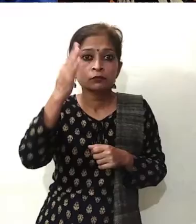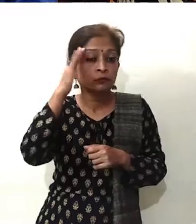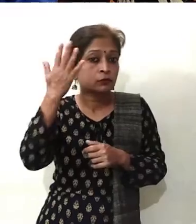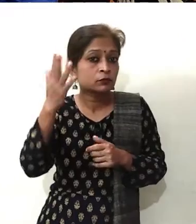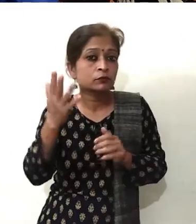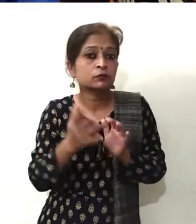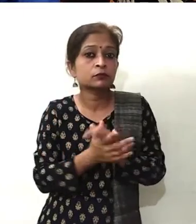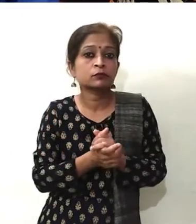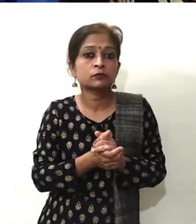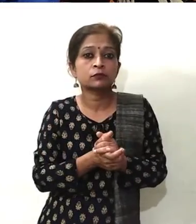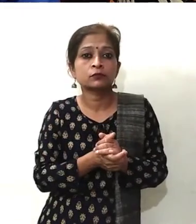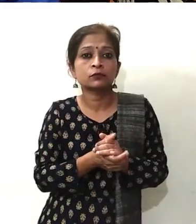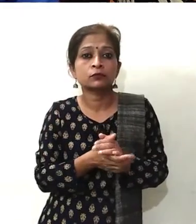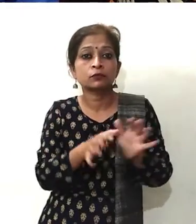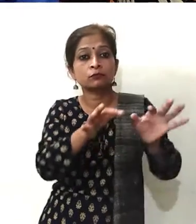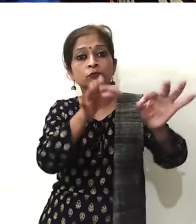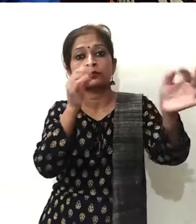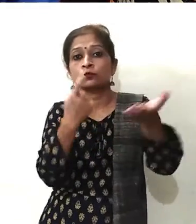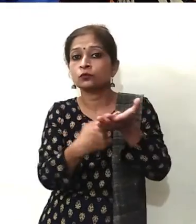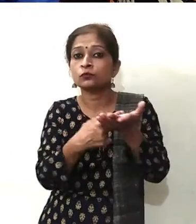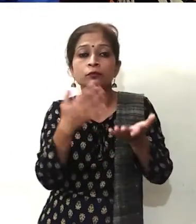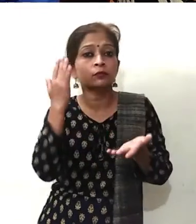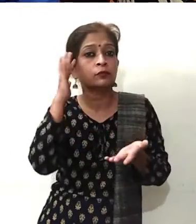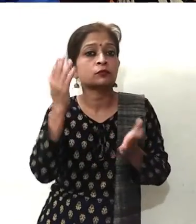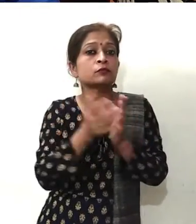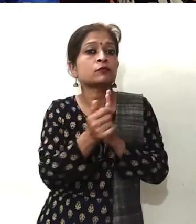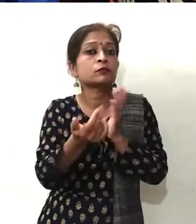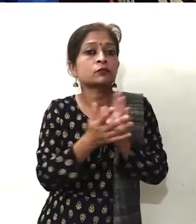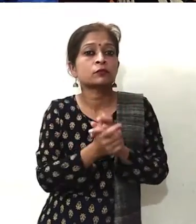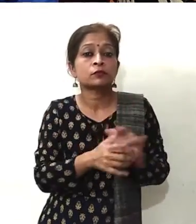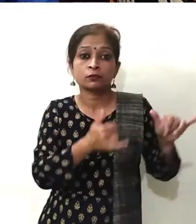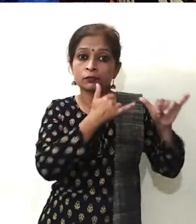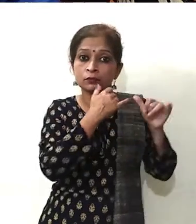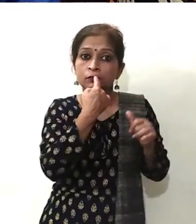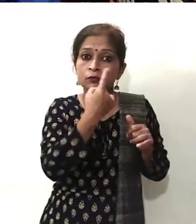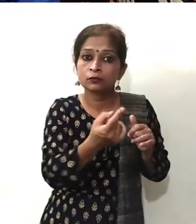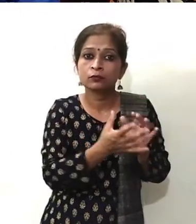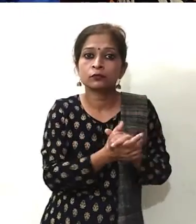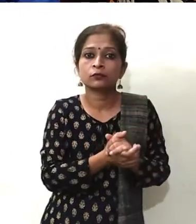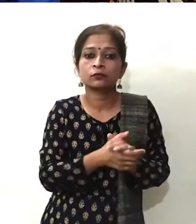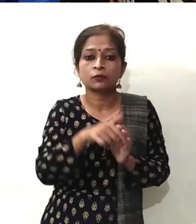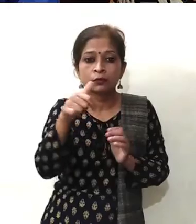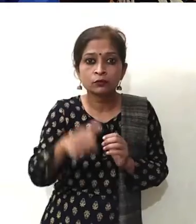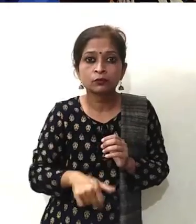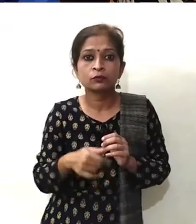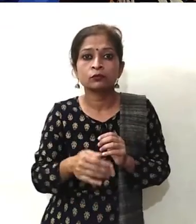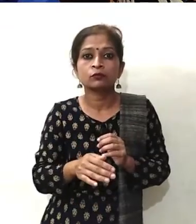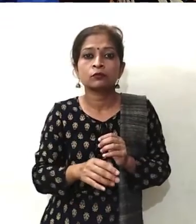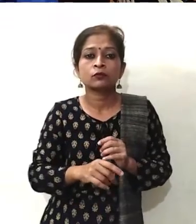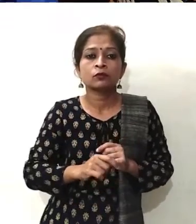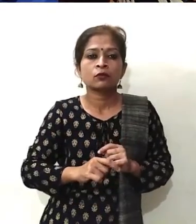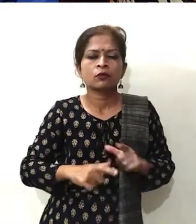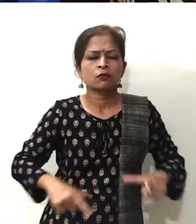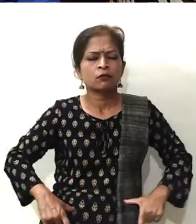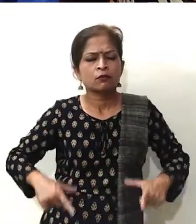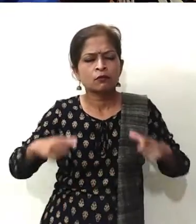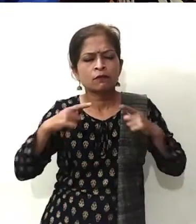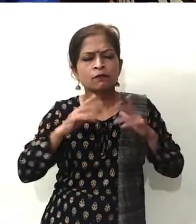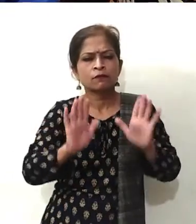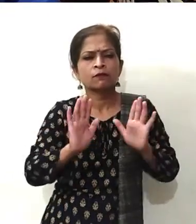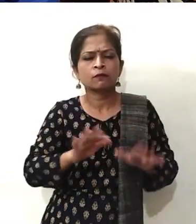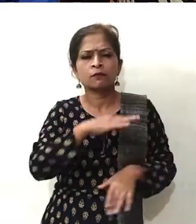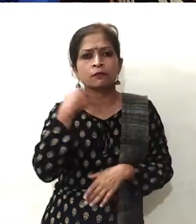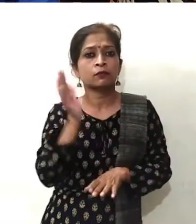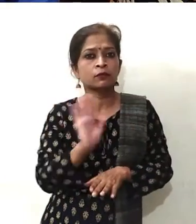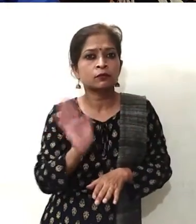वो, जी है ना, सीख नहीं पाया था। इसलिए कृष्ण ने क्या बोला कि मैं तुम्हें अमर होने का श्राप देता हूं और इसी युद्ध